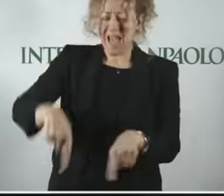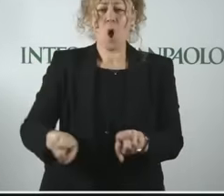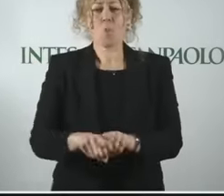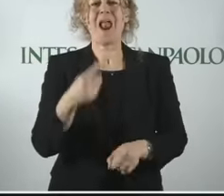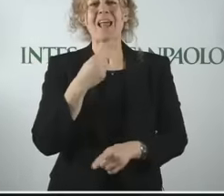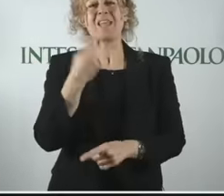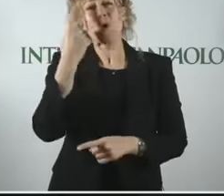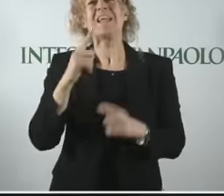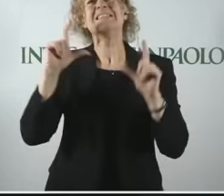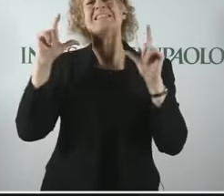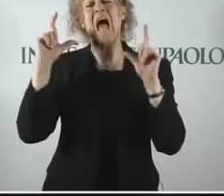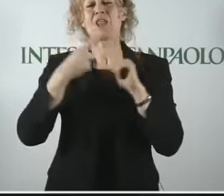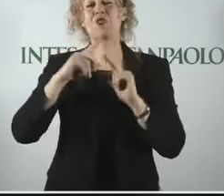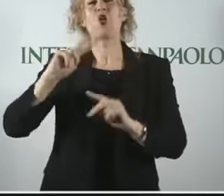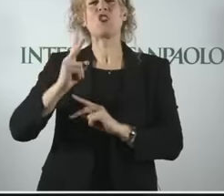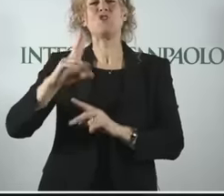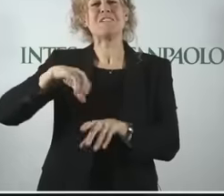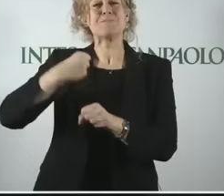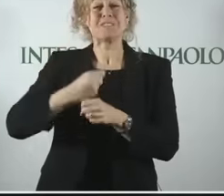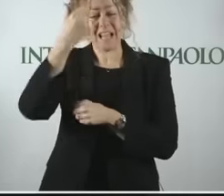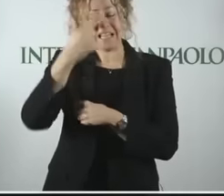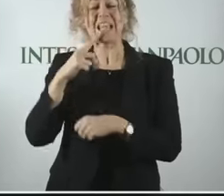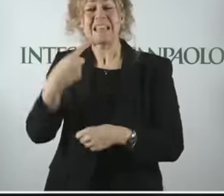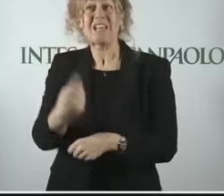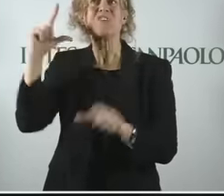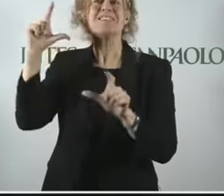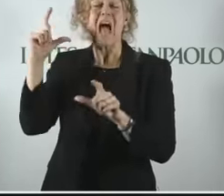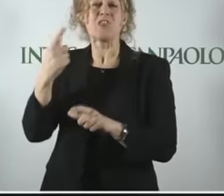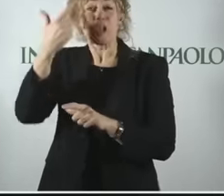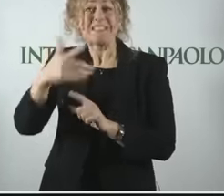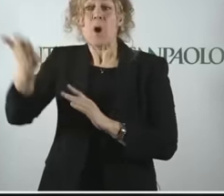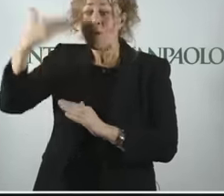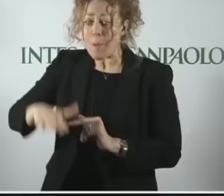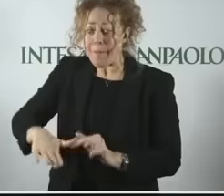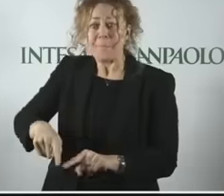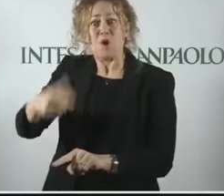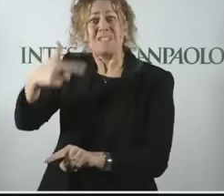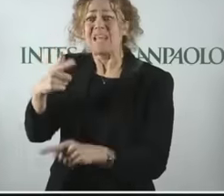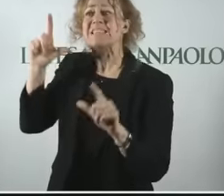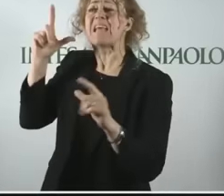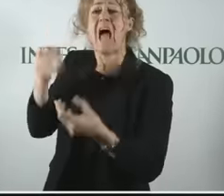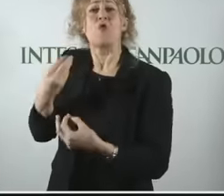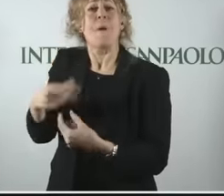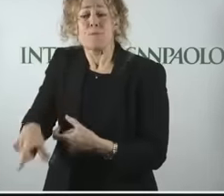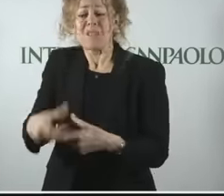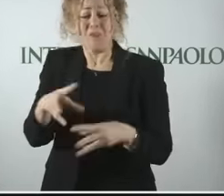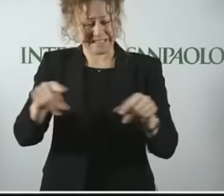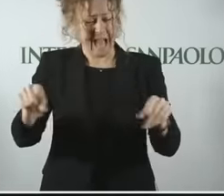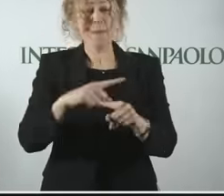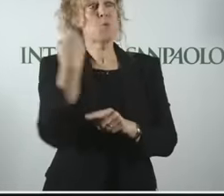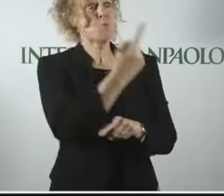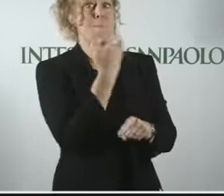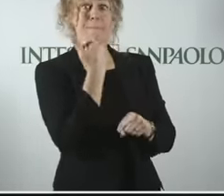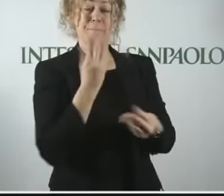secolo che dice che era Santo e si capiva fin da bambino che era Santo perché quando giocava con la sabbia Mentre gli altri